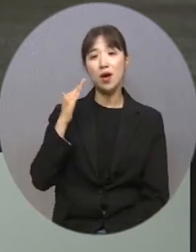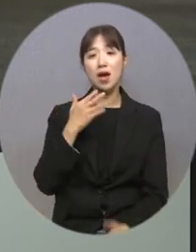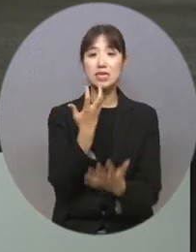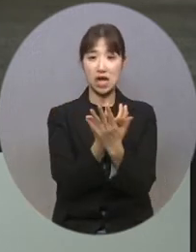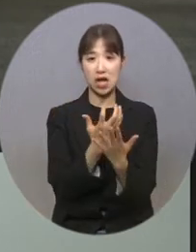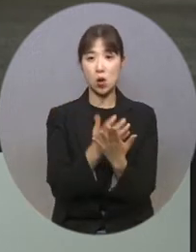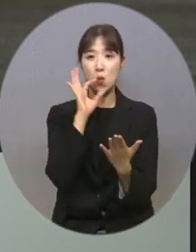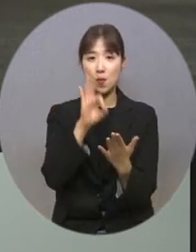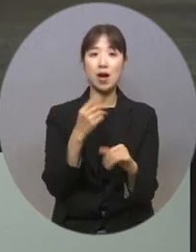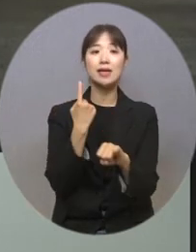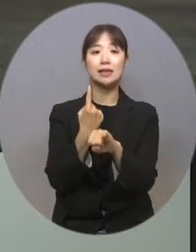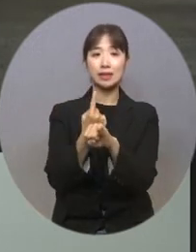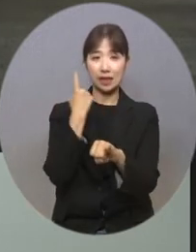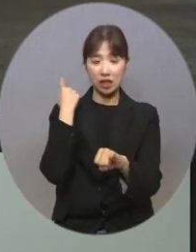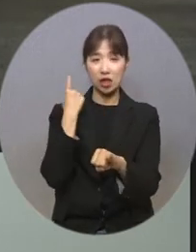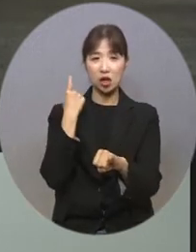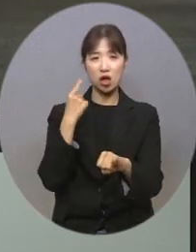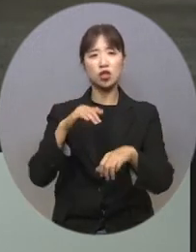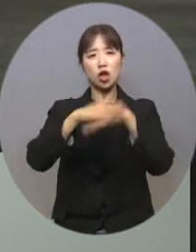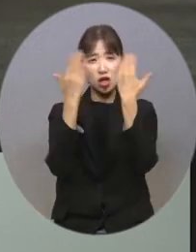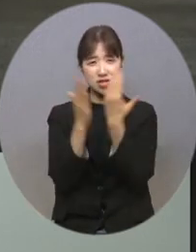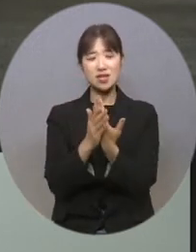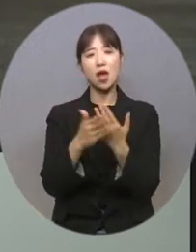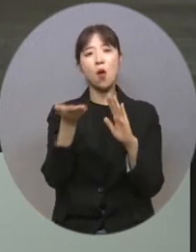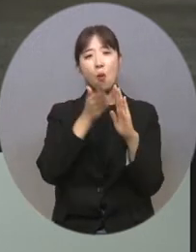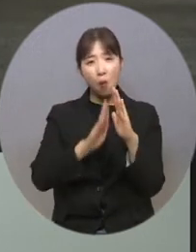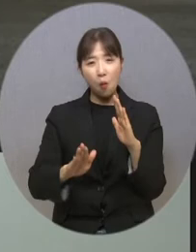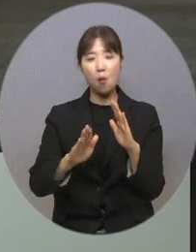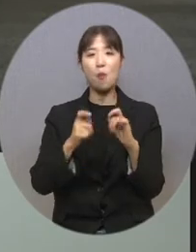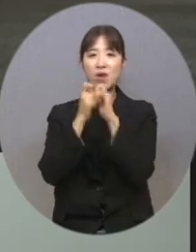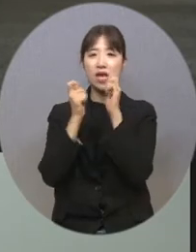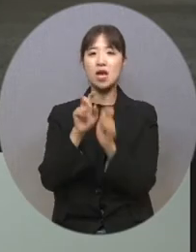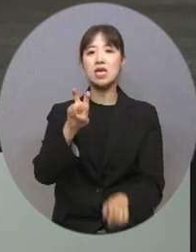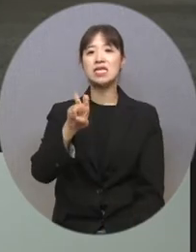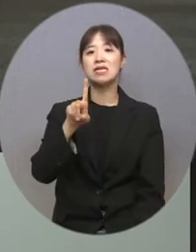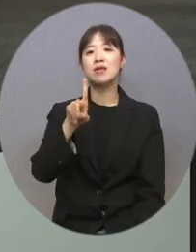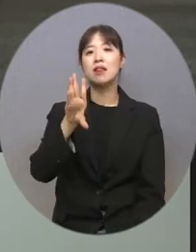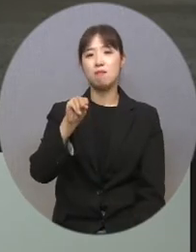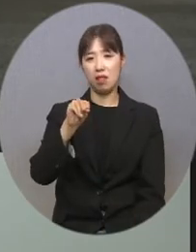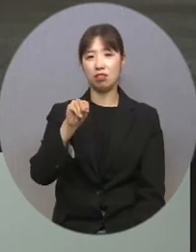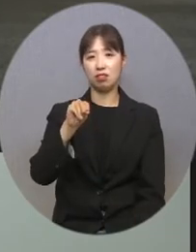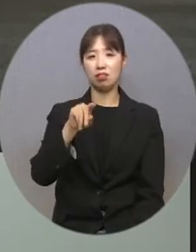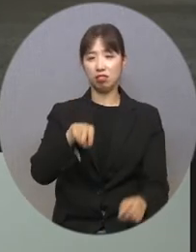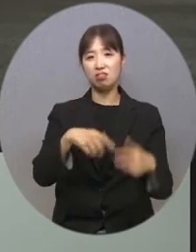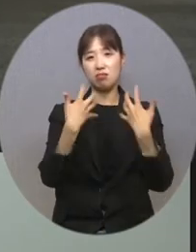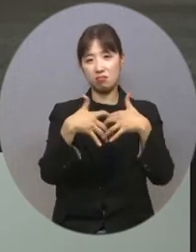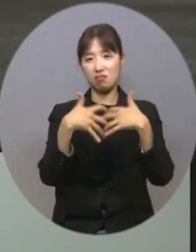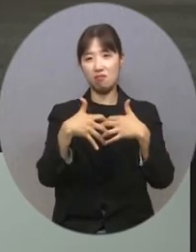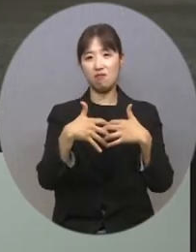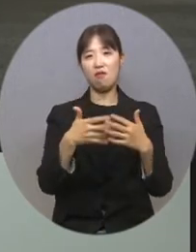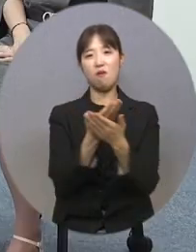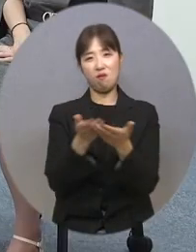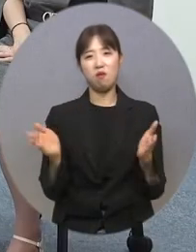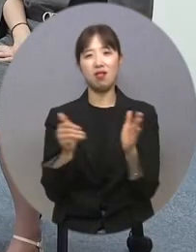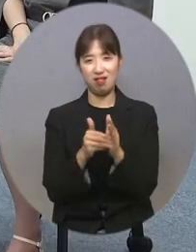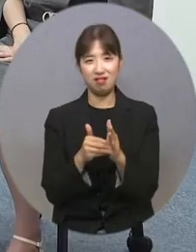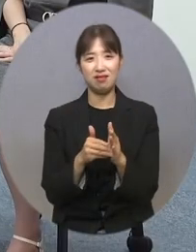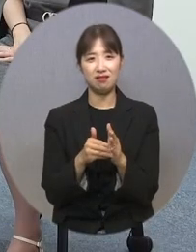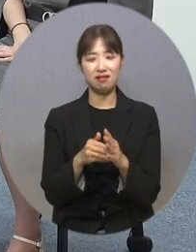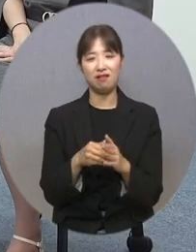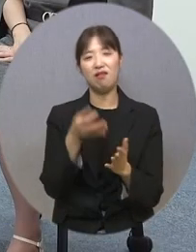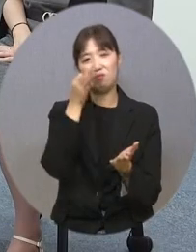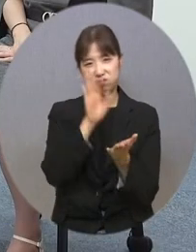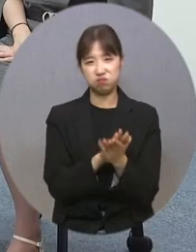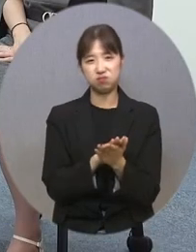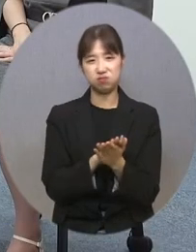작년만 해도 총 전체적으로 공공 민간의 21만 내 정도 지금 보급됐다 그 얘기를 봤는데요 어